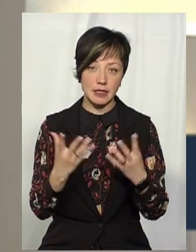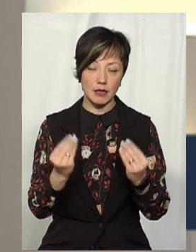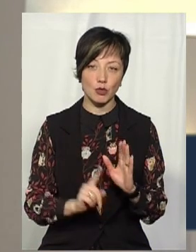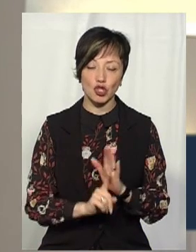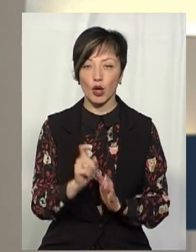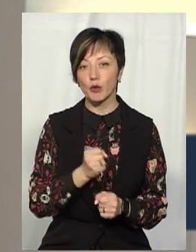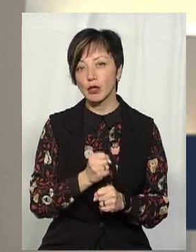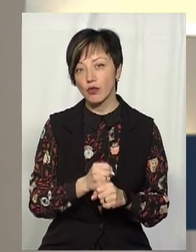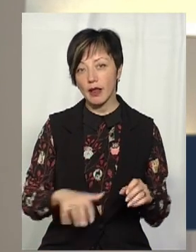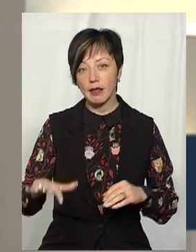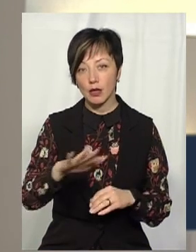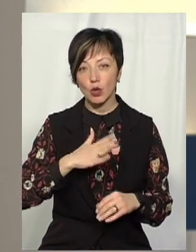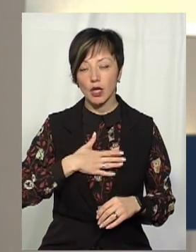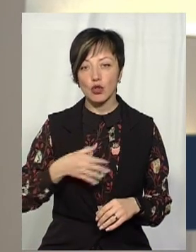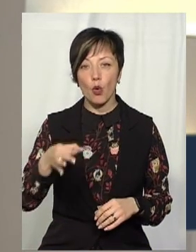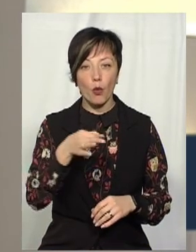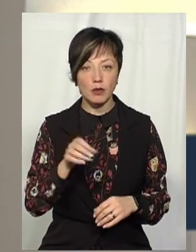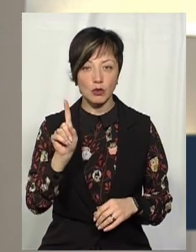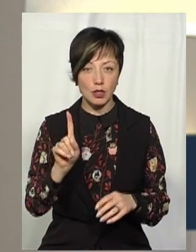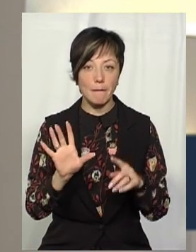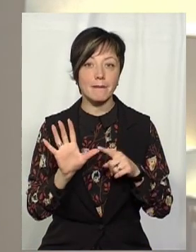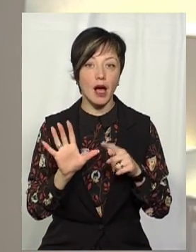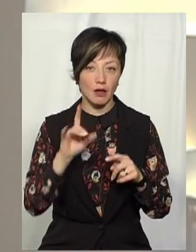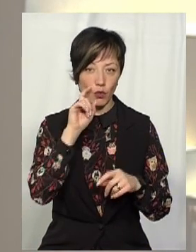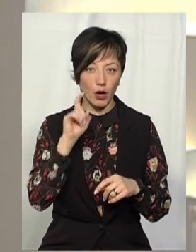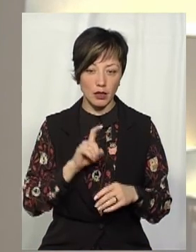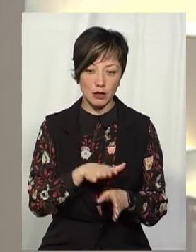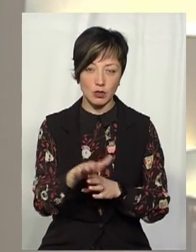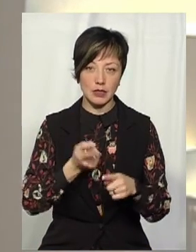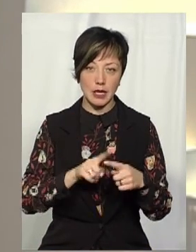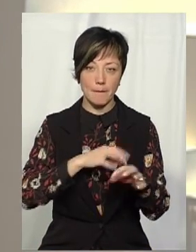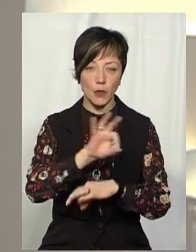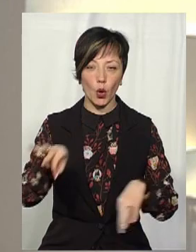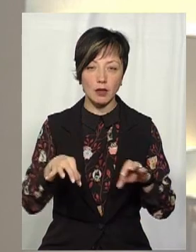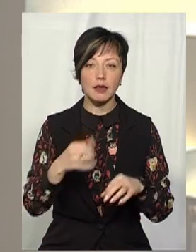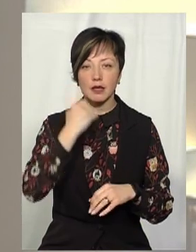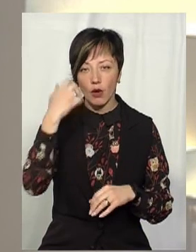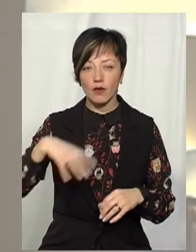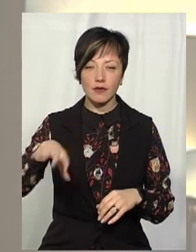тільки починають працювати на території нашої області. До речі, вона п'ята в Україні, яка реалізовує цей проєкт.